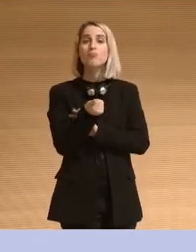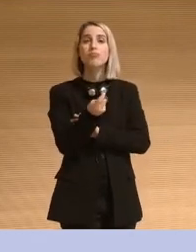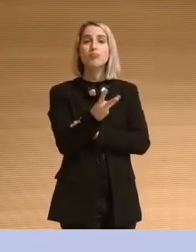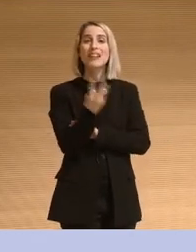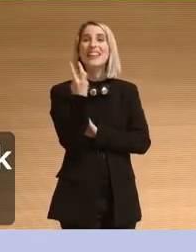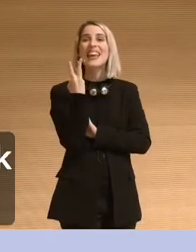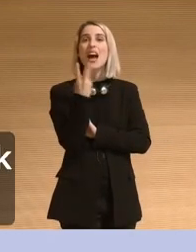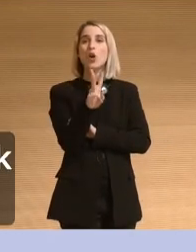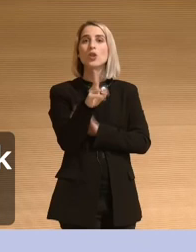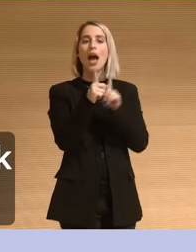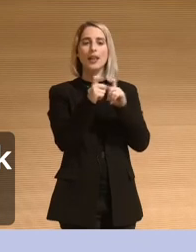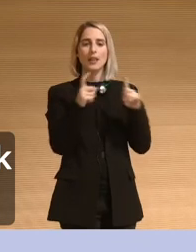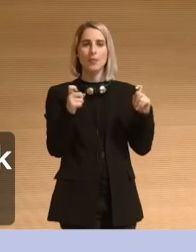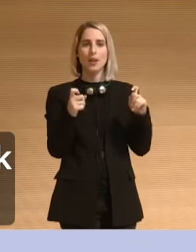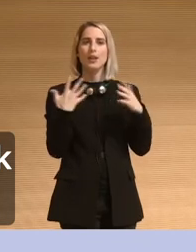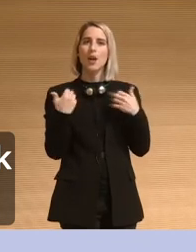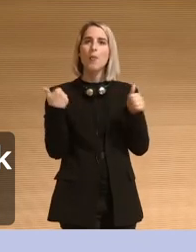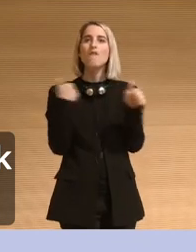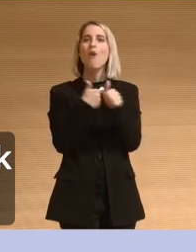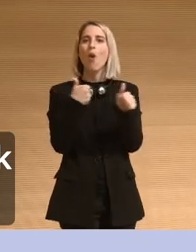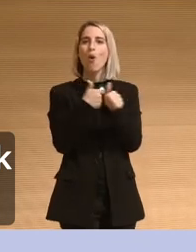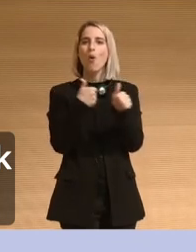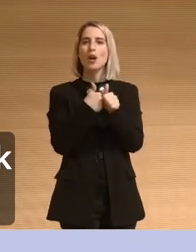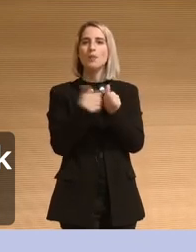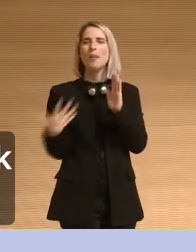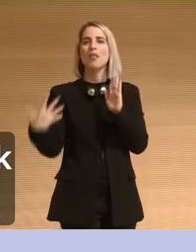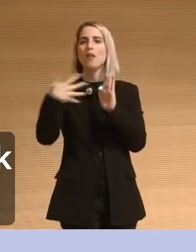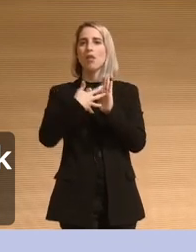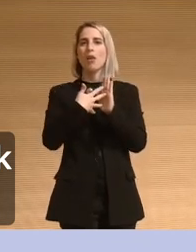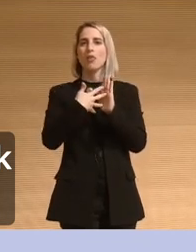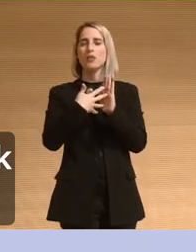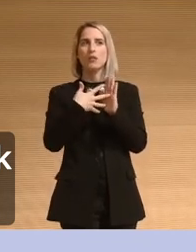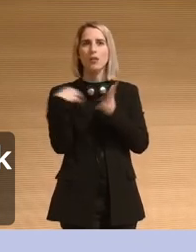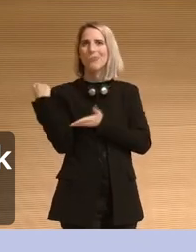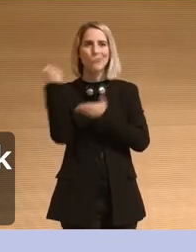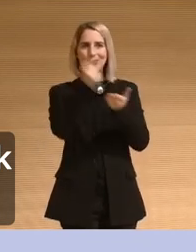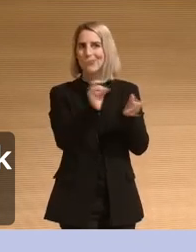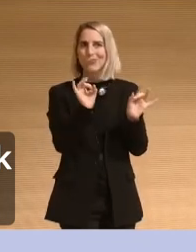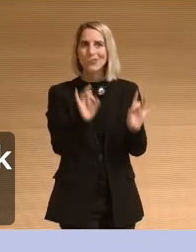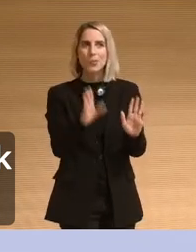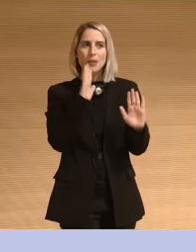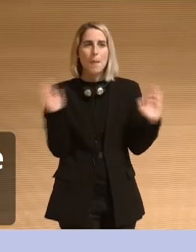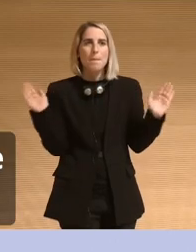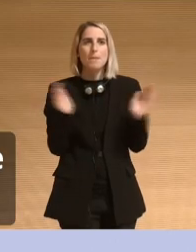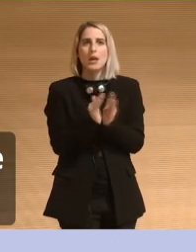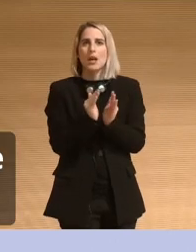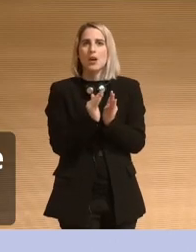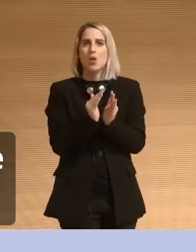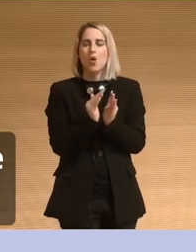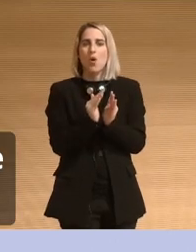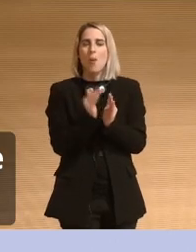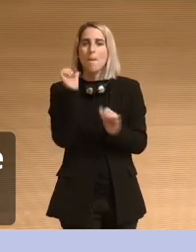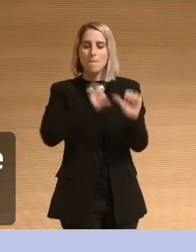5.000 followers. Σαν ένα κοινωνικό πείραμα μικρής κλίμακας και χωρίς κανένα budget, θεωρώ ότι ήταν ιδιαίτερα ενδιαφέρον. Η